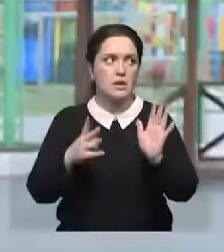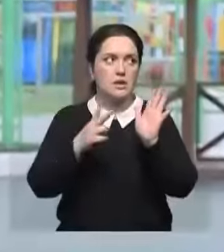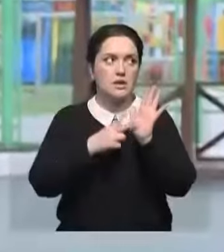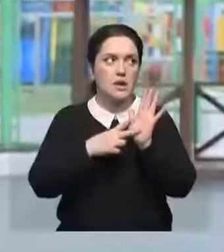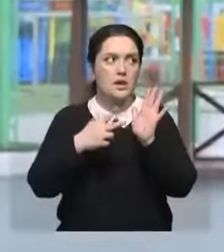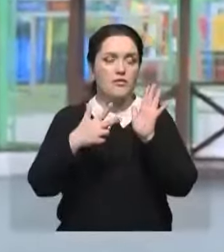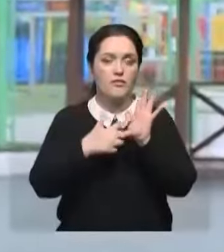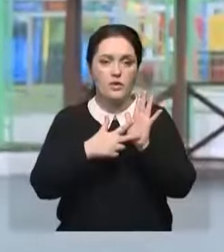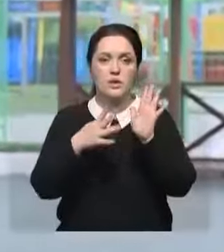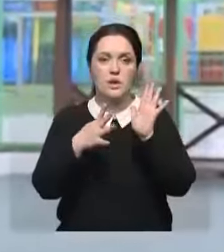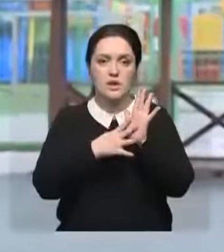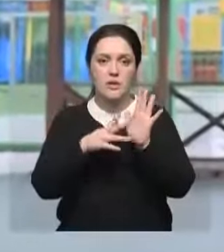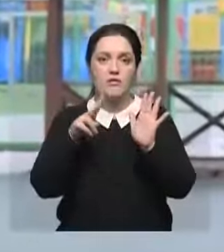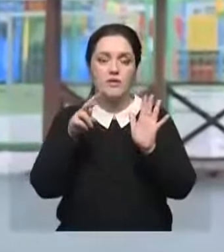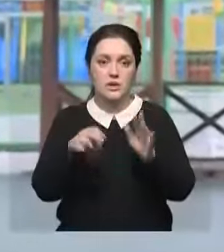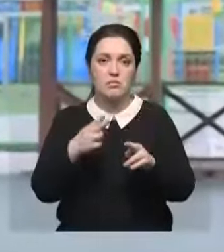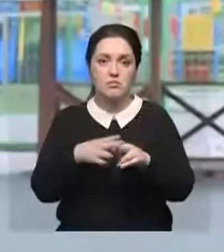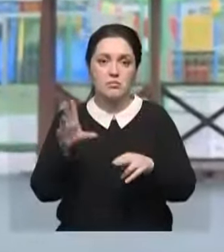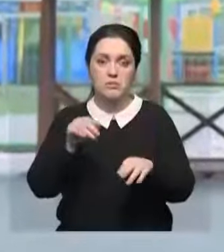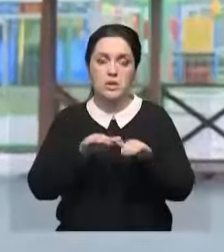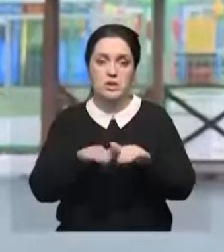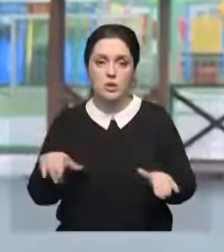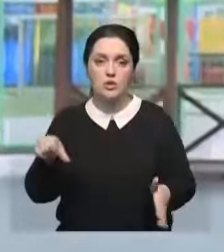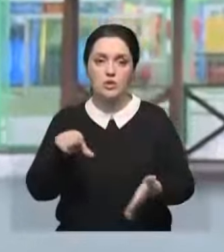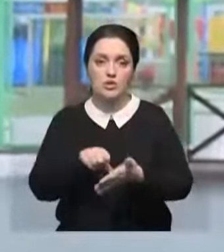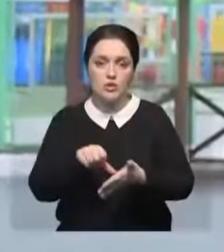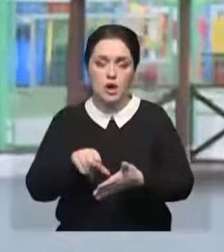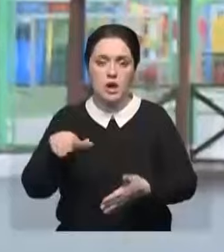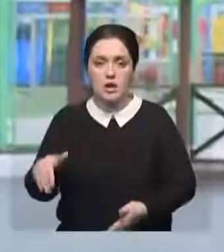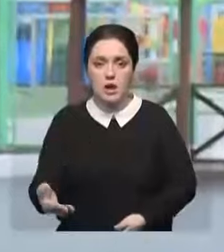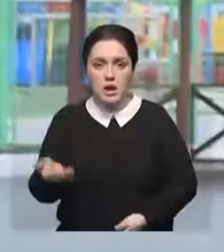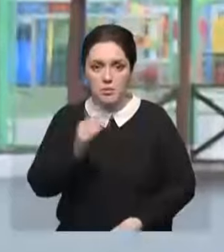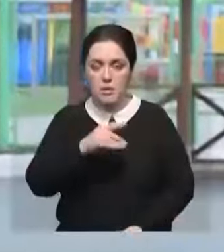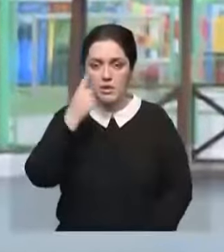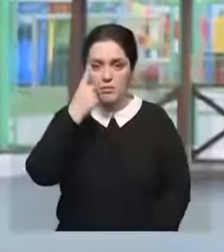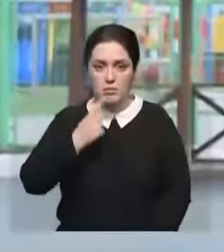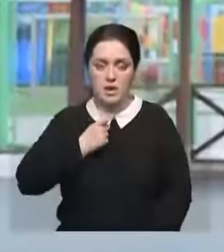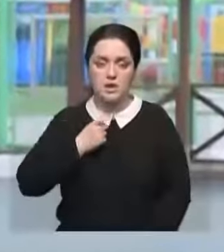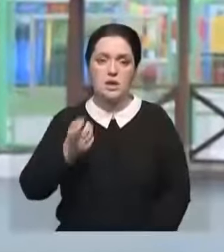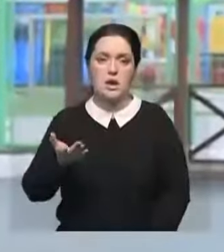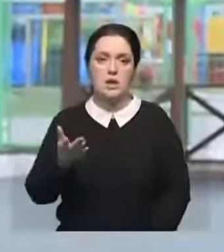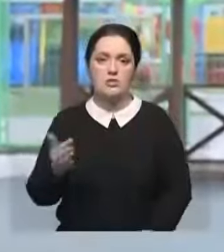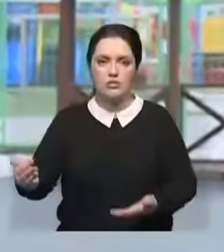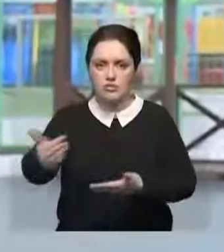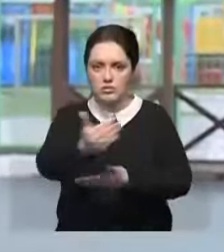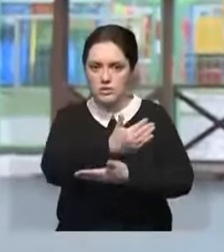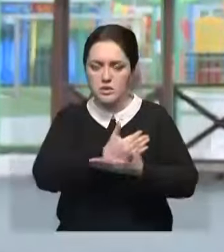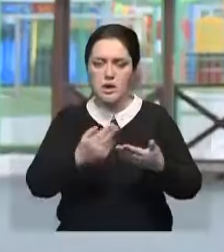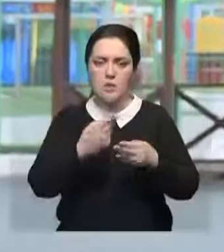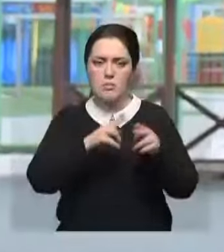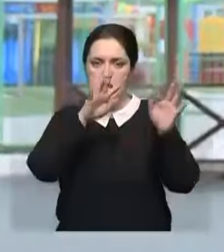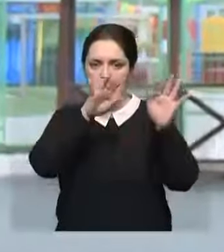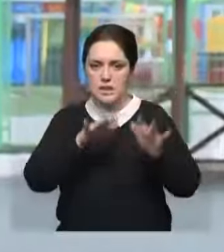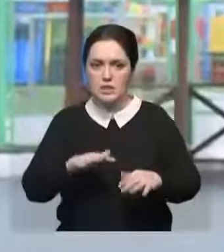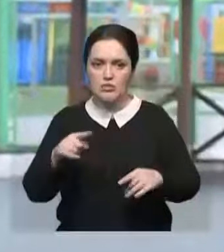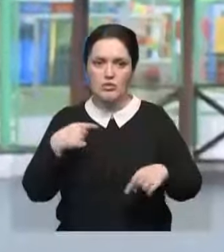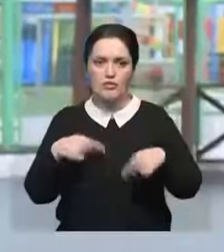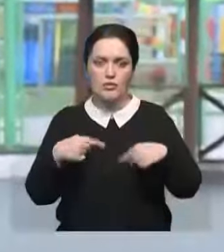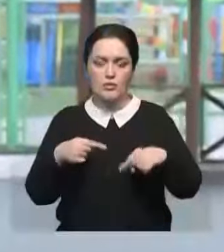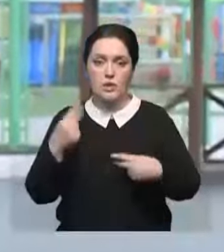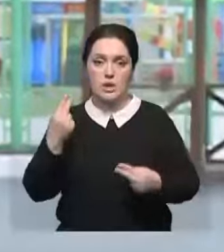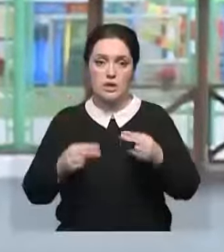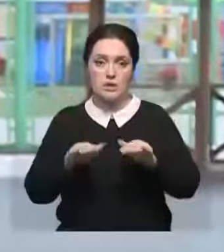9, 10 лет люди, дети выходят. Лопаты просили, вот детскую площадку чистили от снега, чтобы в футбол